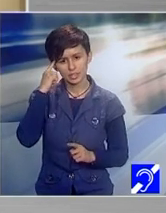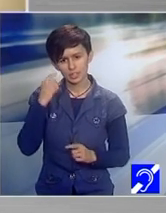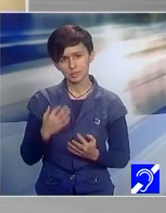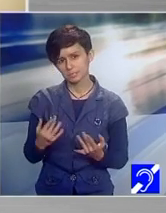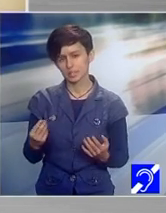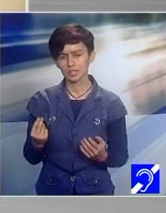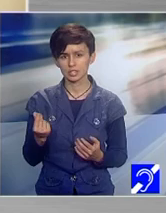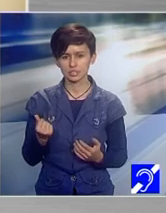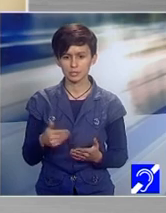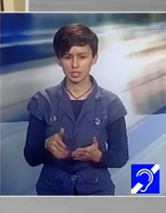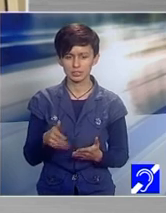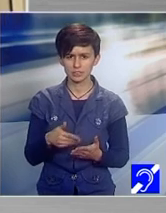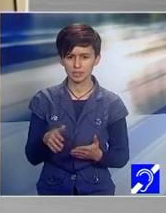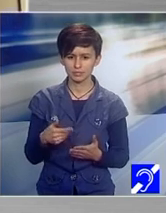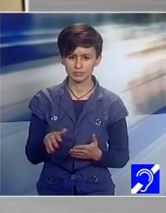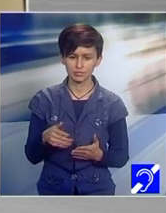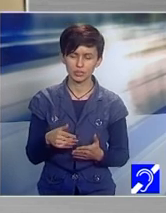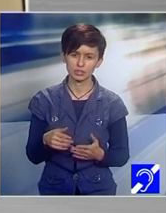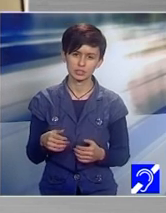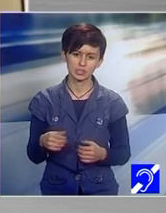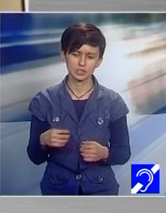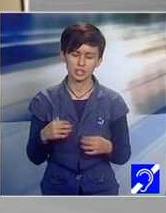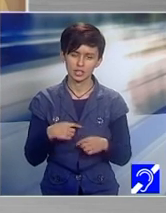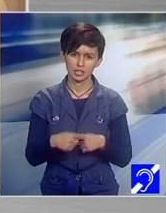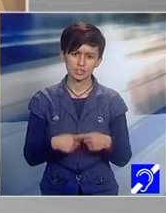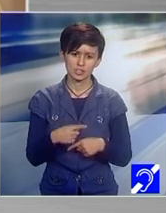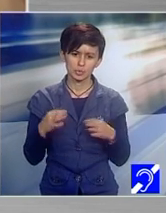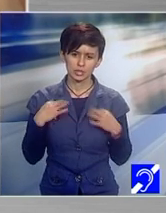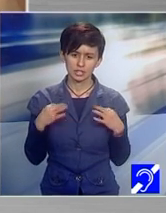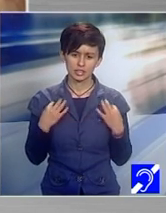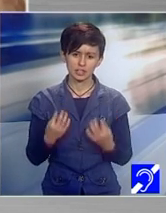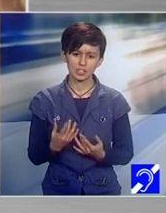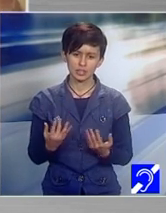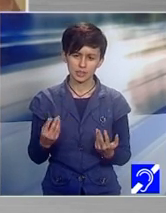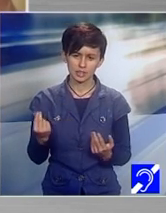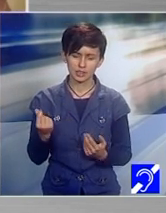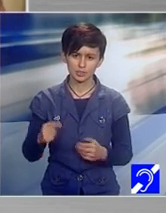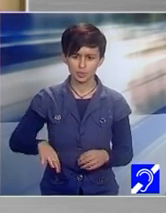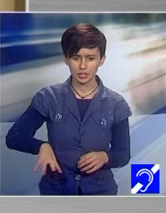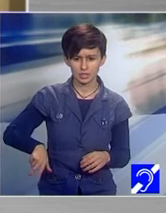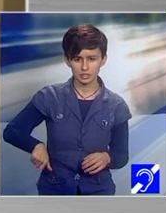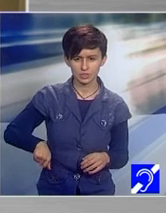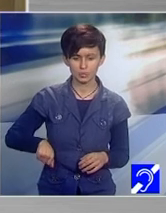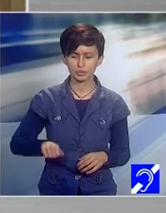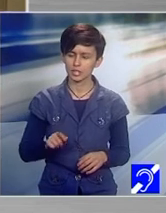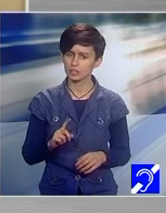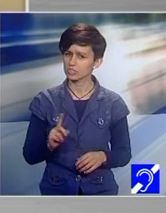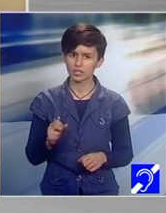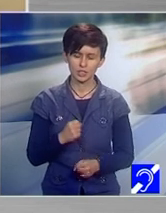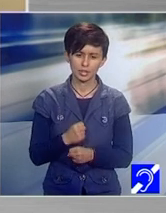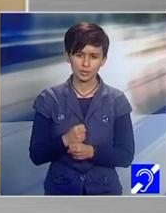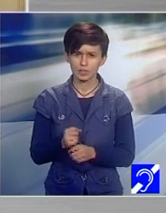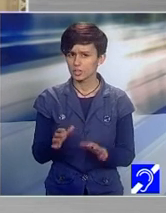risipesc în sistemul de sănătate, câți bani se fură și nu mișcă nimeni niciun